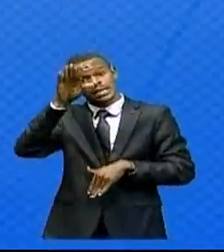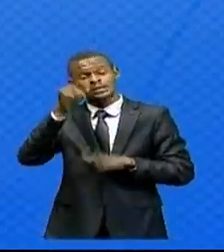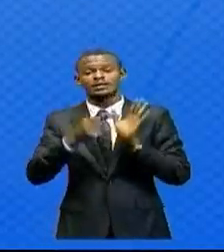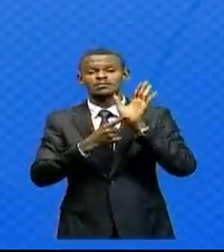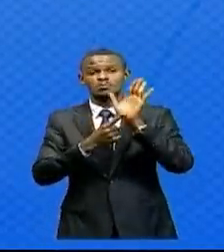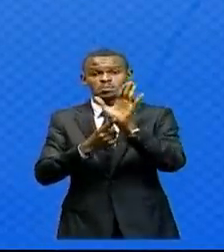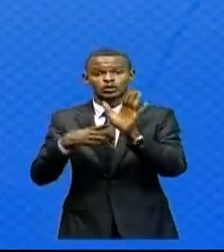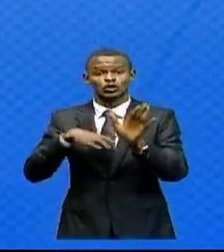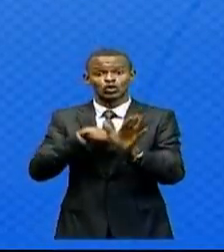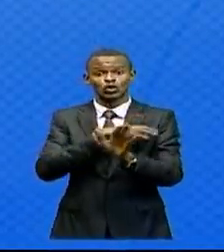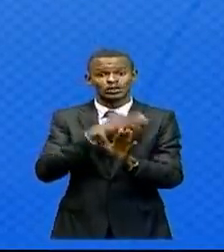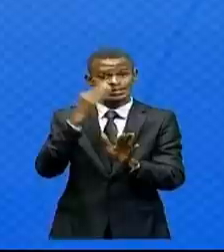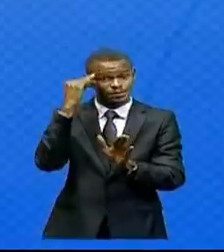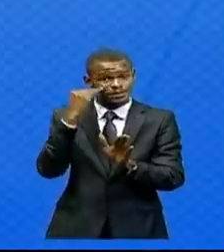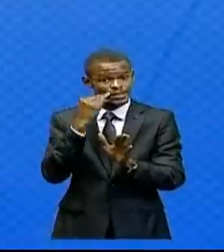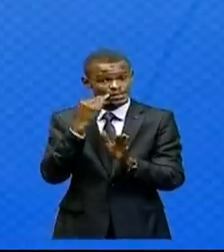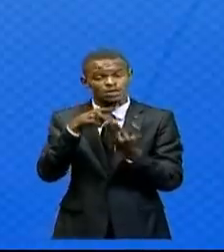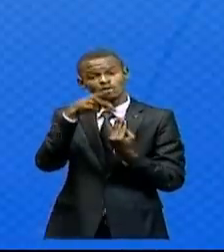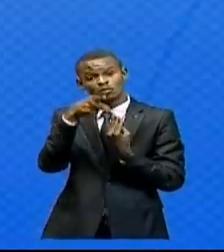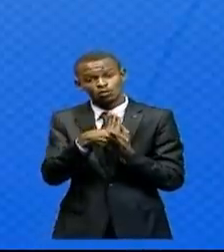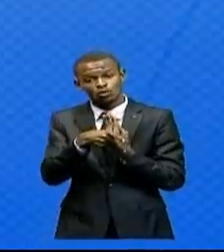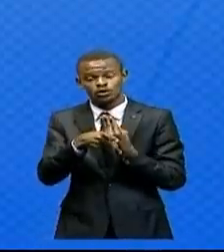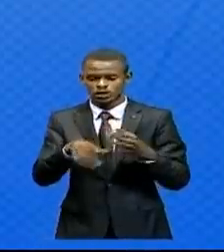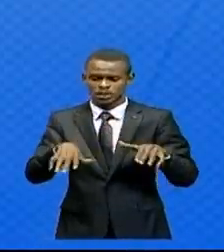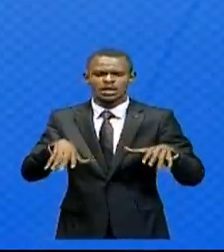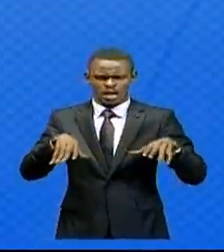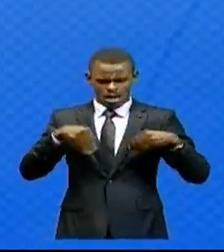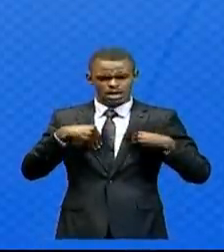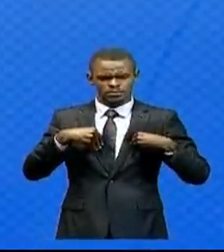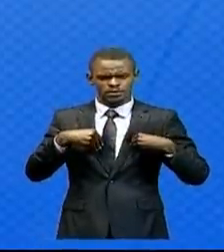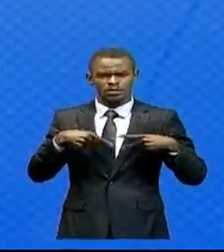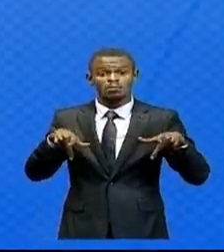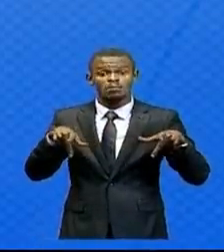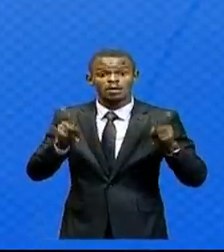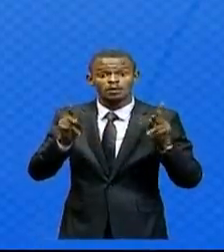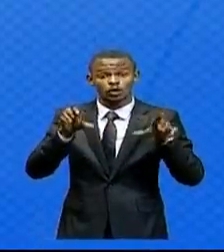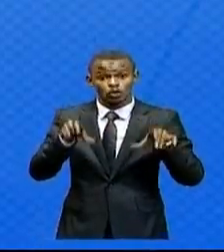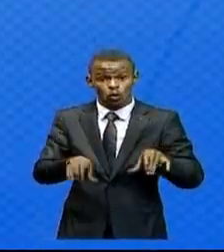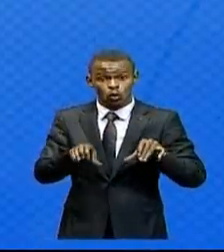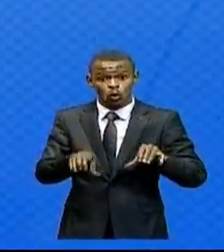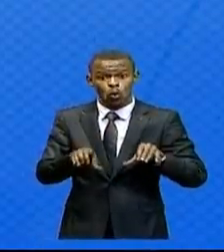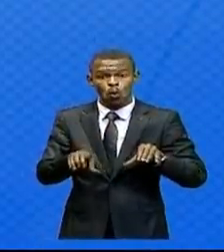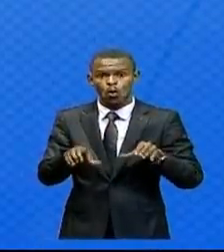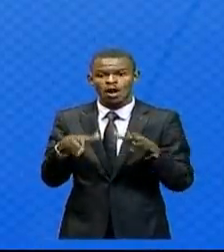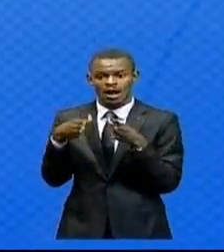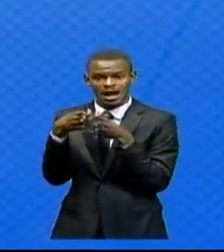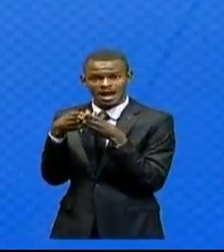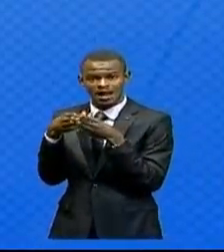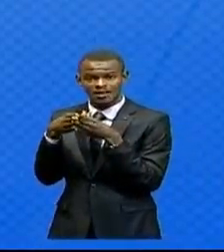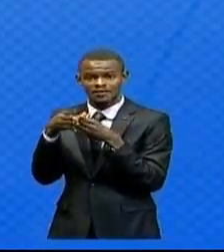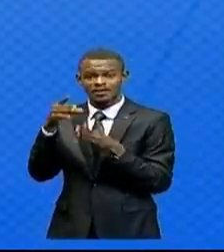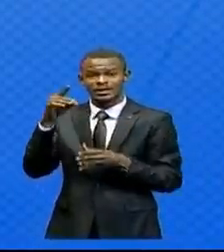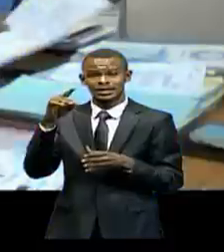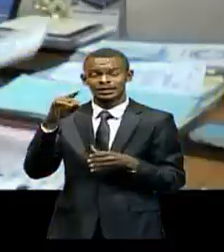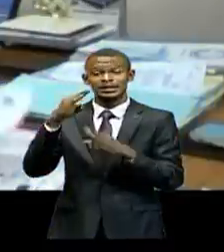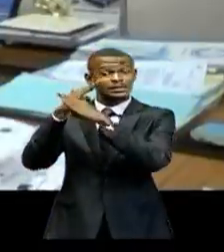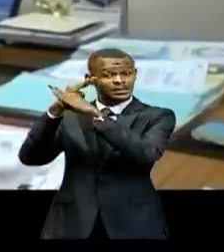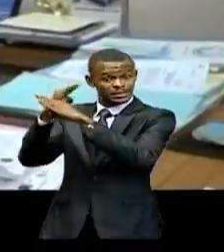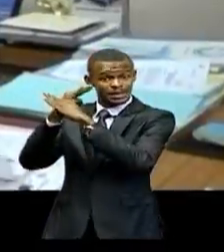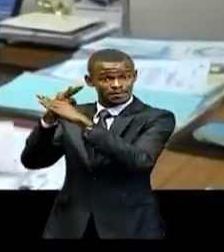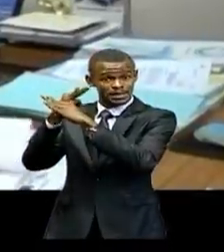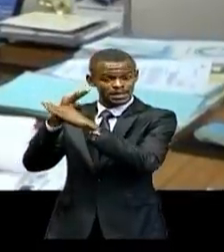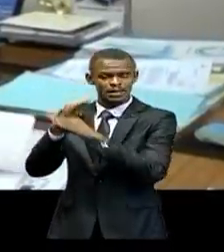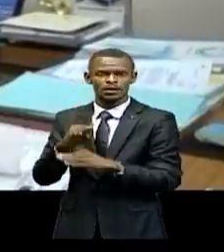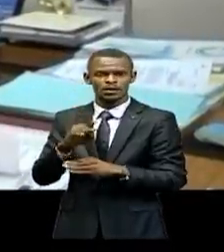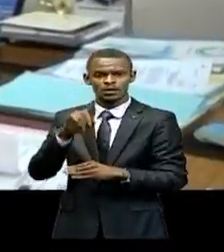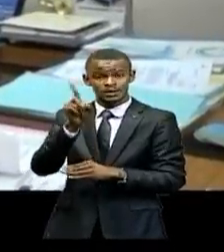loi autorisant la ratification par la République démocratique du Congo et la République de Zambie signé le 15 août